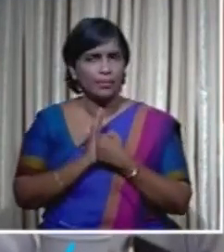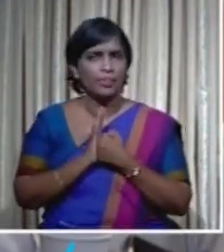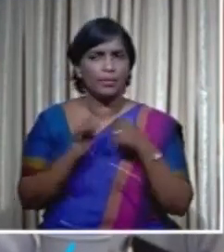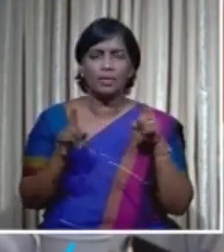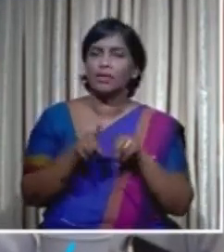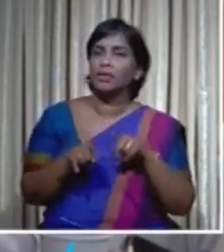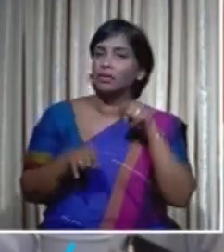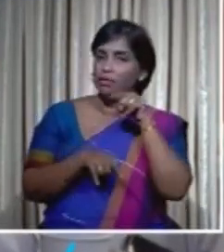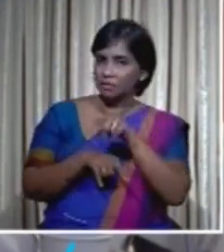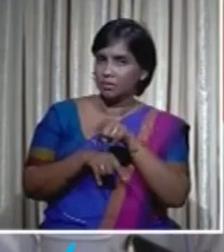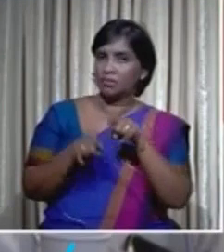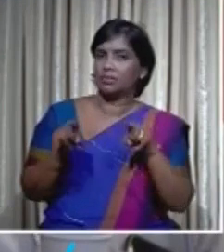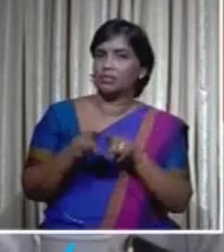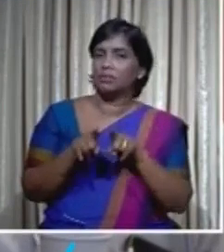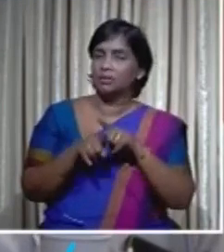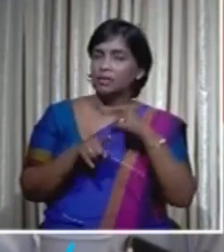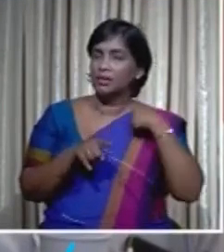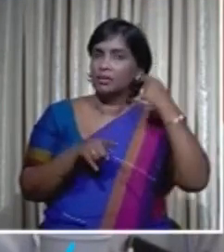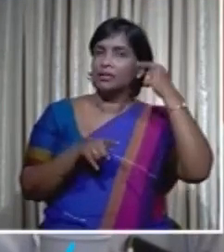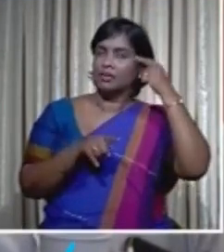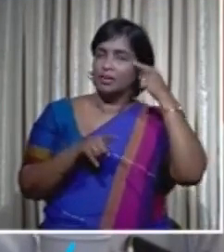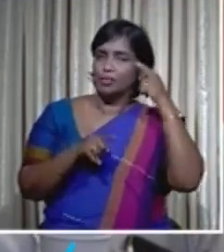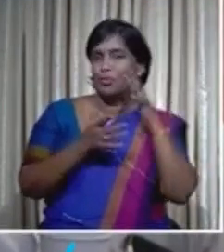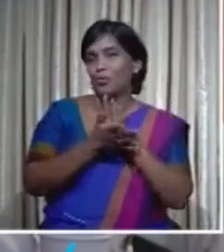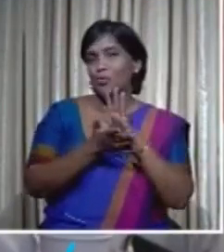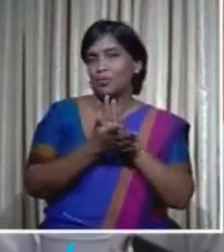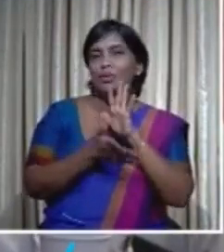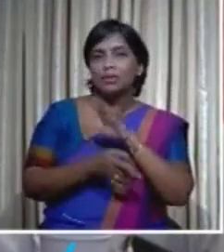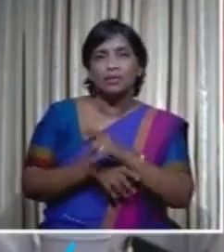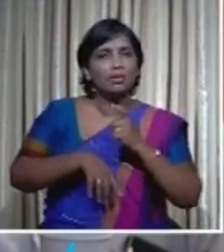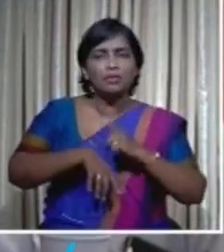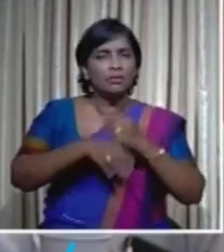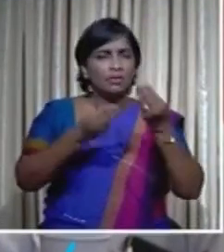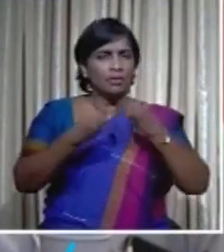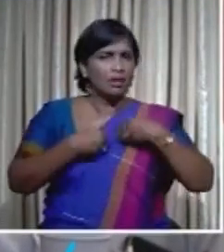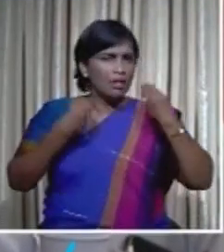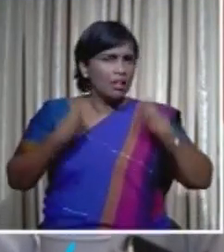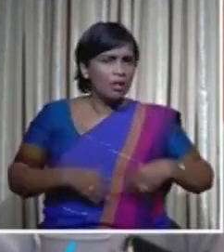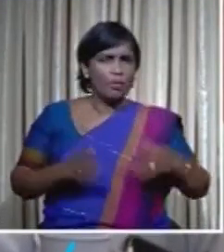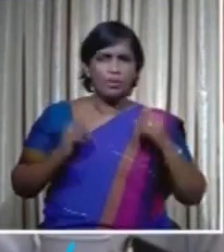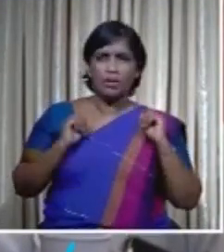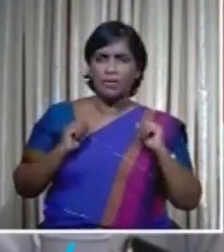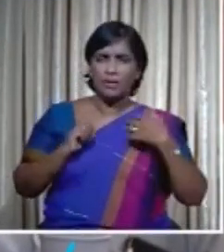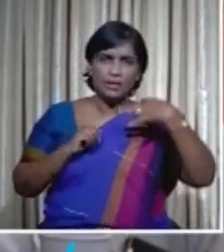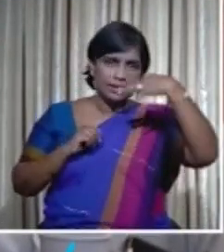வருமா? அல்லது சிங்கள மக்கள் இதனை விரும்புகிறார்களா? 2016 ஆண்டும்,